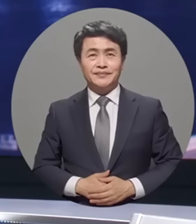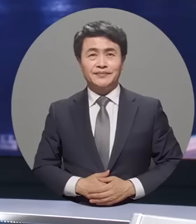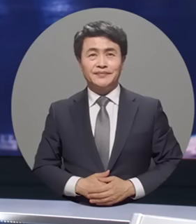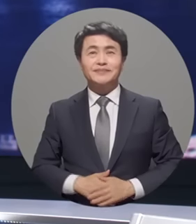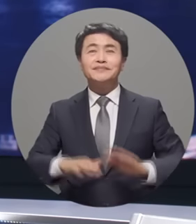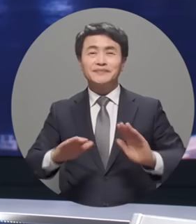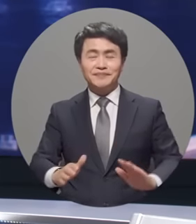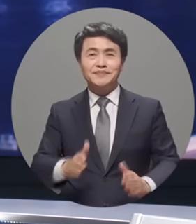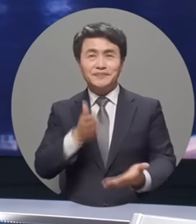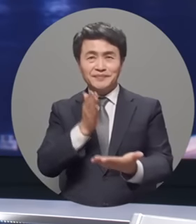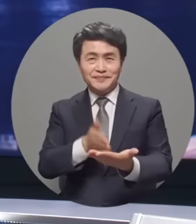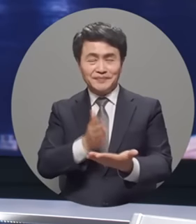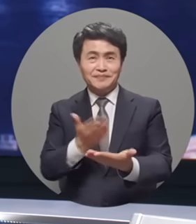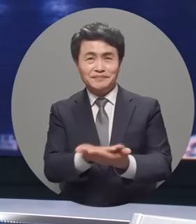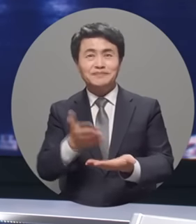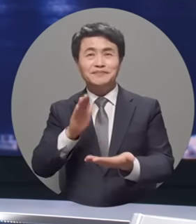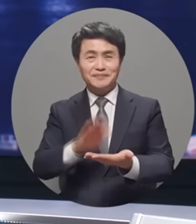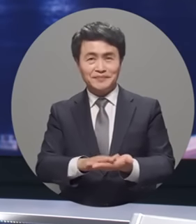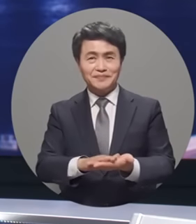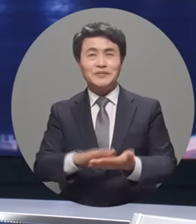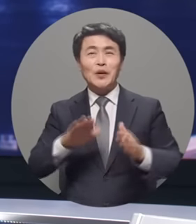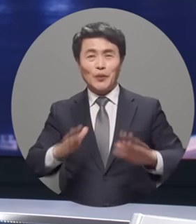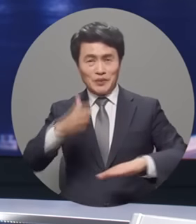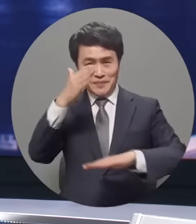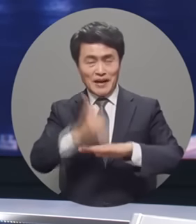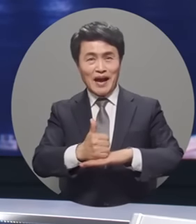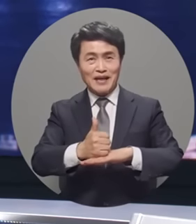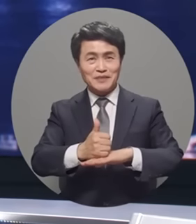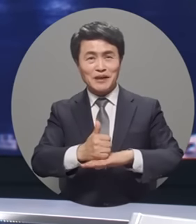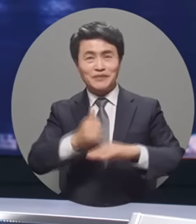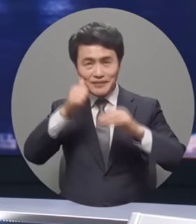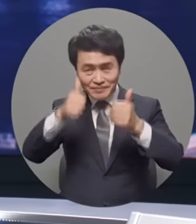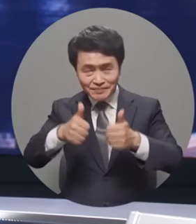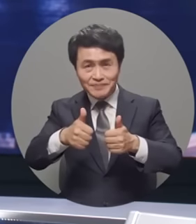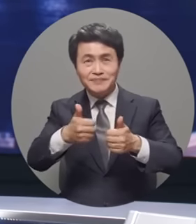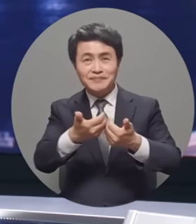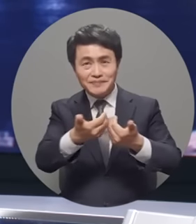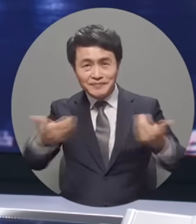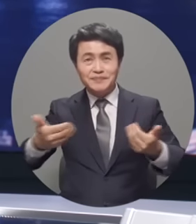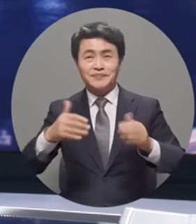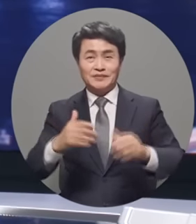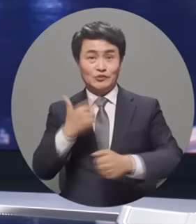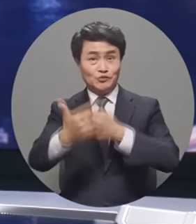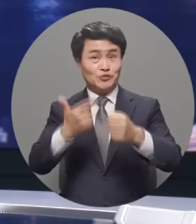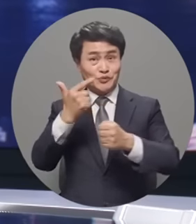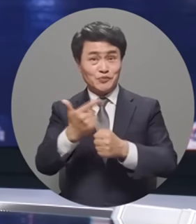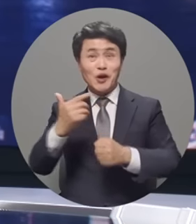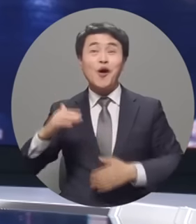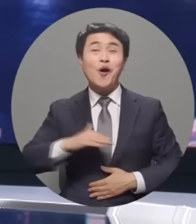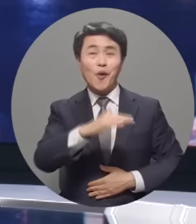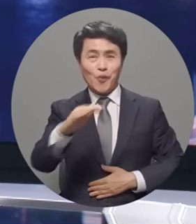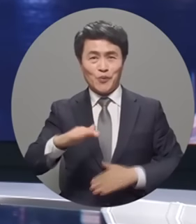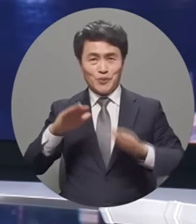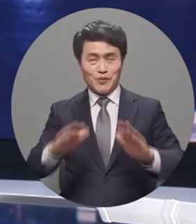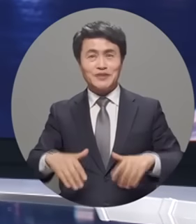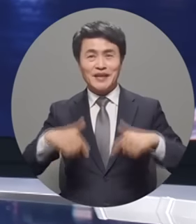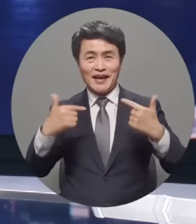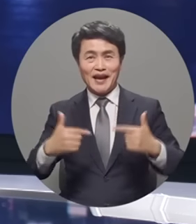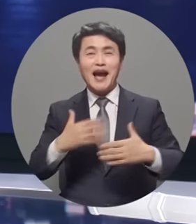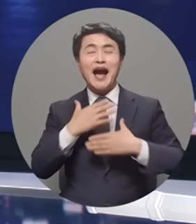네, 저는 뉴스 개편으로 인해서 오늘을 끝으로 인사를 드리게 됐습니다. 지난 6년 동안 여러분의 오늘이